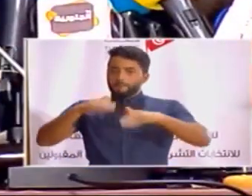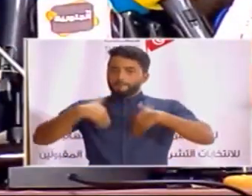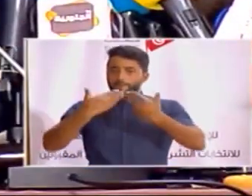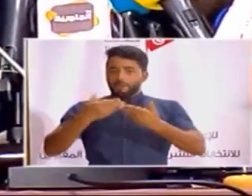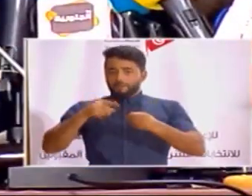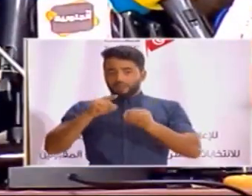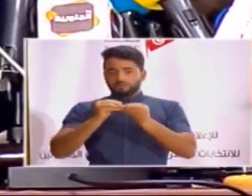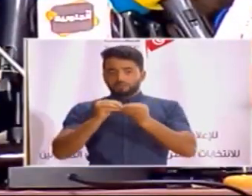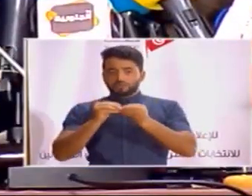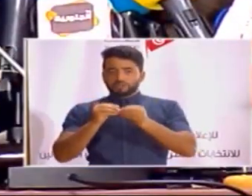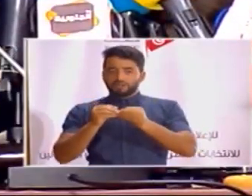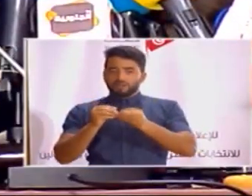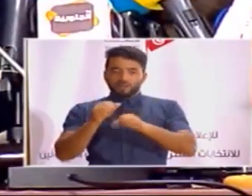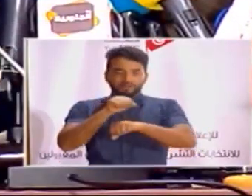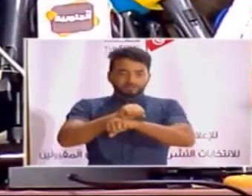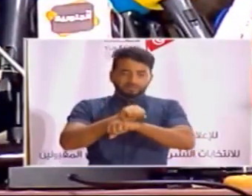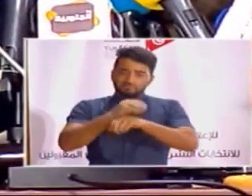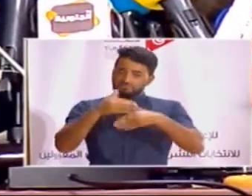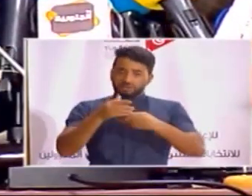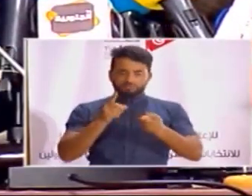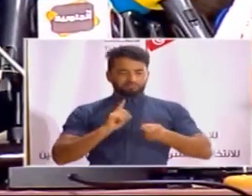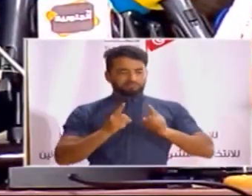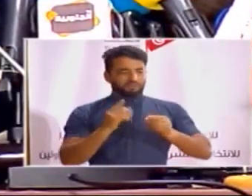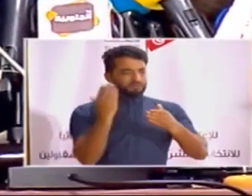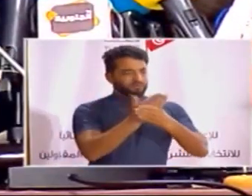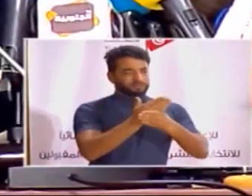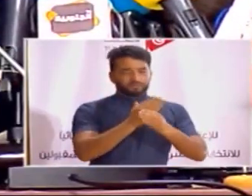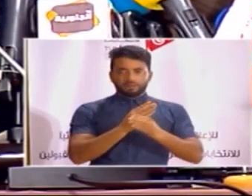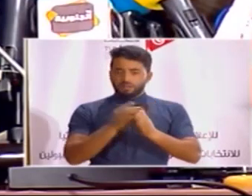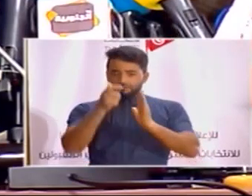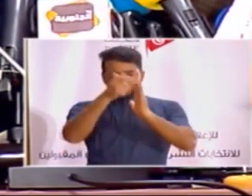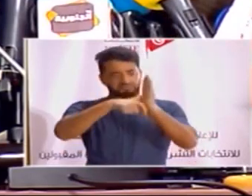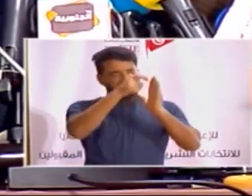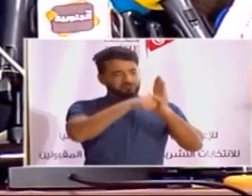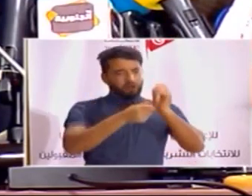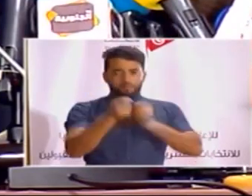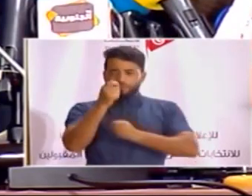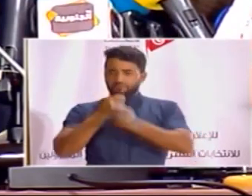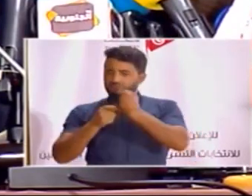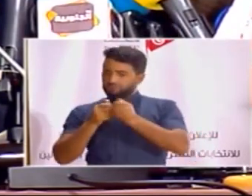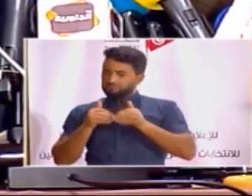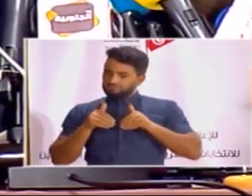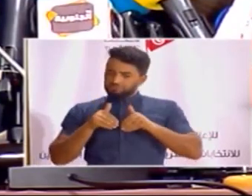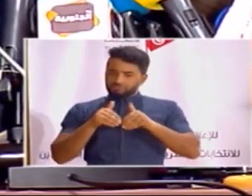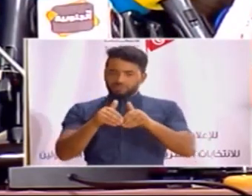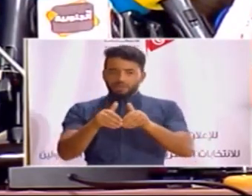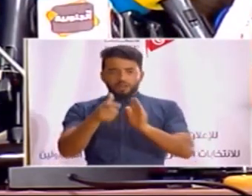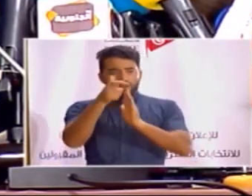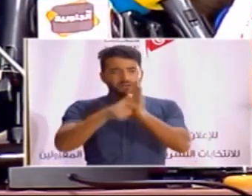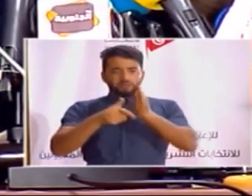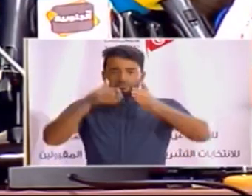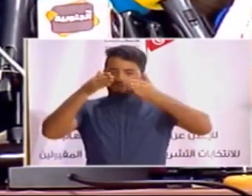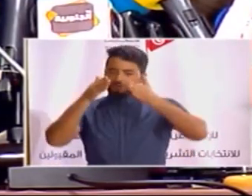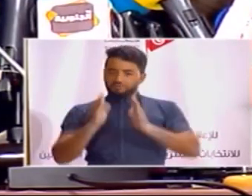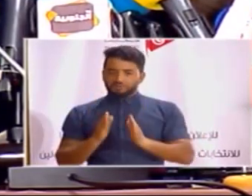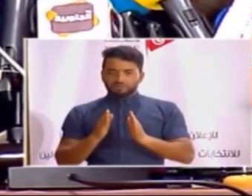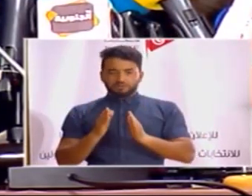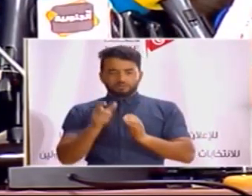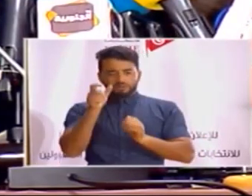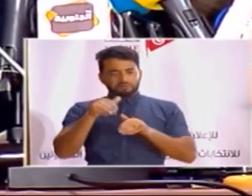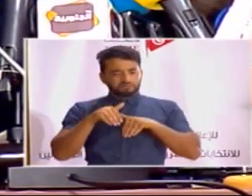وتلاحظ وانه تم ادراجهم القائمه الاوليه واليوم تم الاعلان على انهم اه